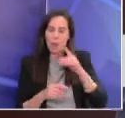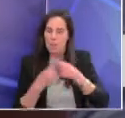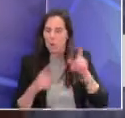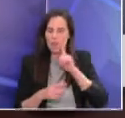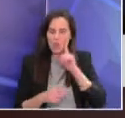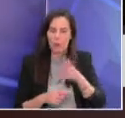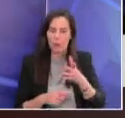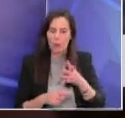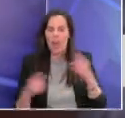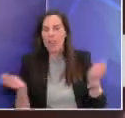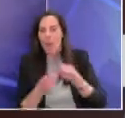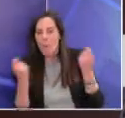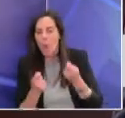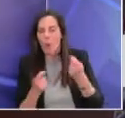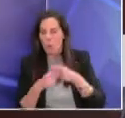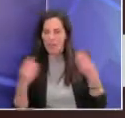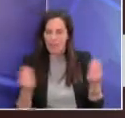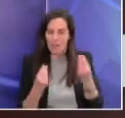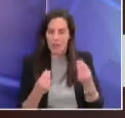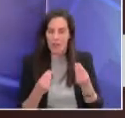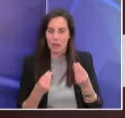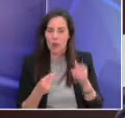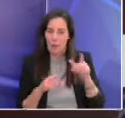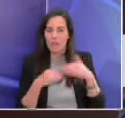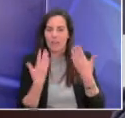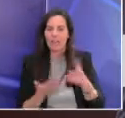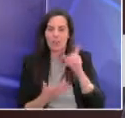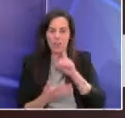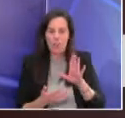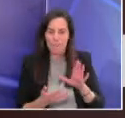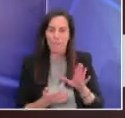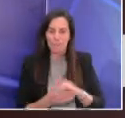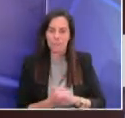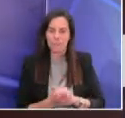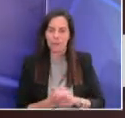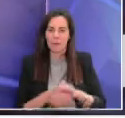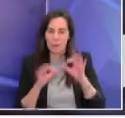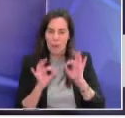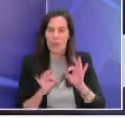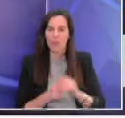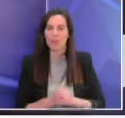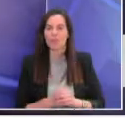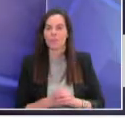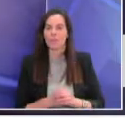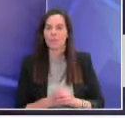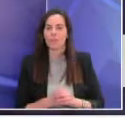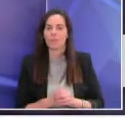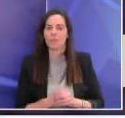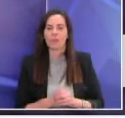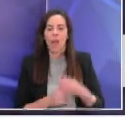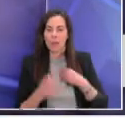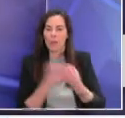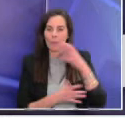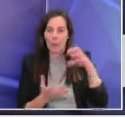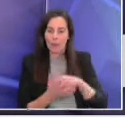מיני שמות, תעמולות, עניינים, כל מיני דברים כאלה. אבל הוא באמת נתן איזה קונספט ממש מילולי. אז כן, אנחנו הקמנו את